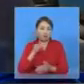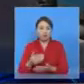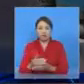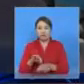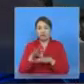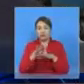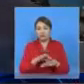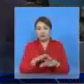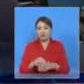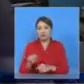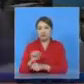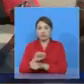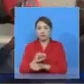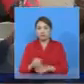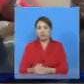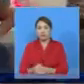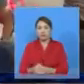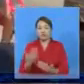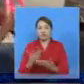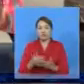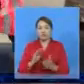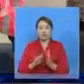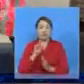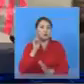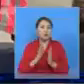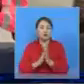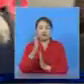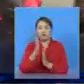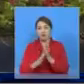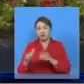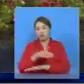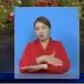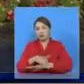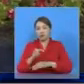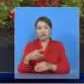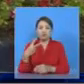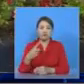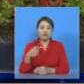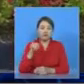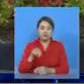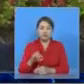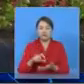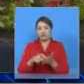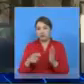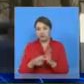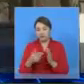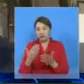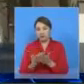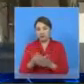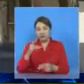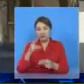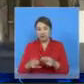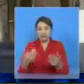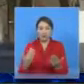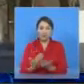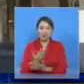оттуда, вот с одного места, с одного колодца. Также ведется озеленение улицы Бакенбай-Батыра на площади 21 тысяча квадратных метров. Завершить